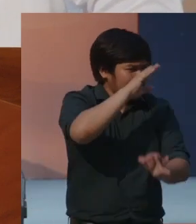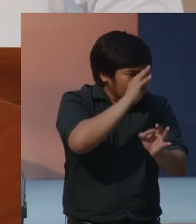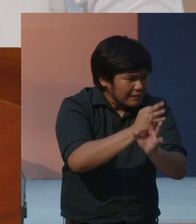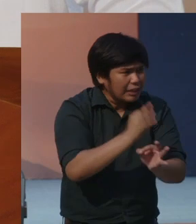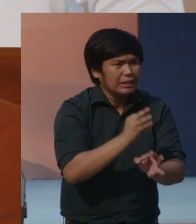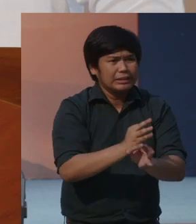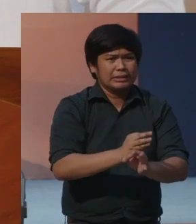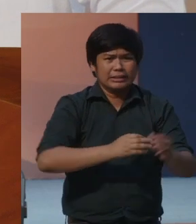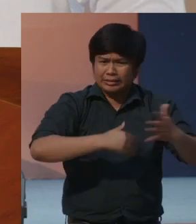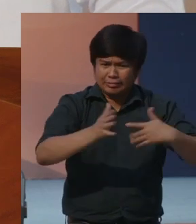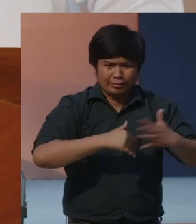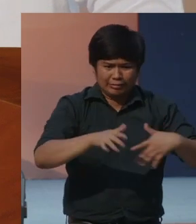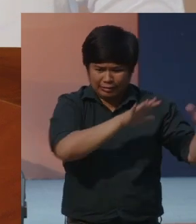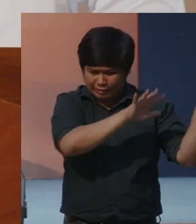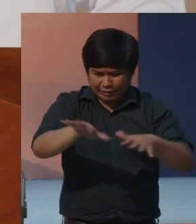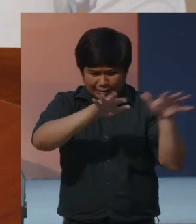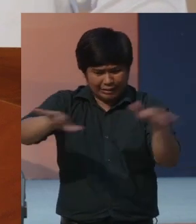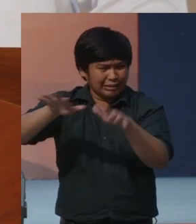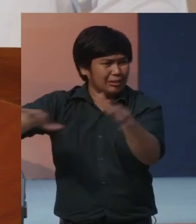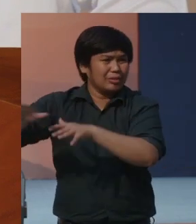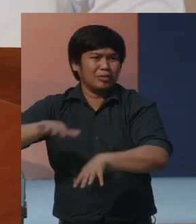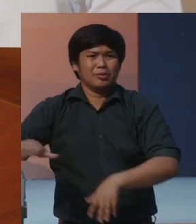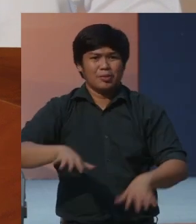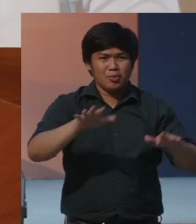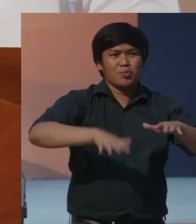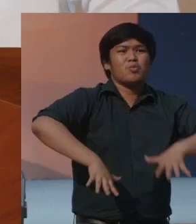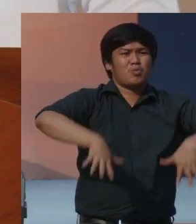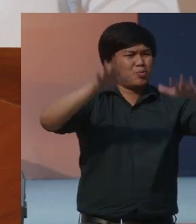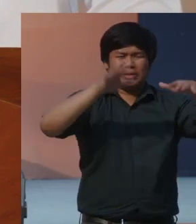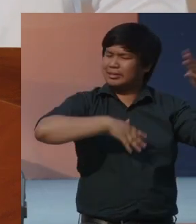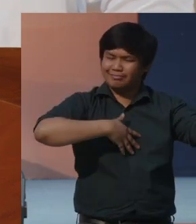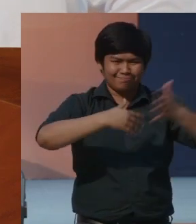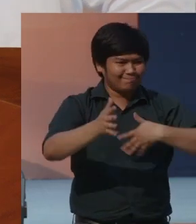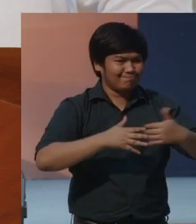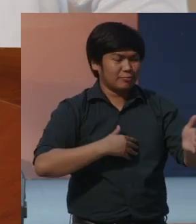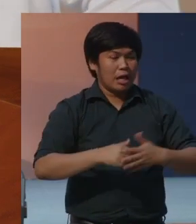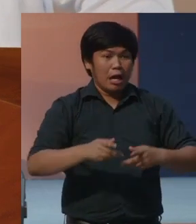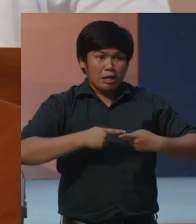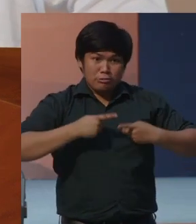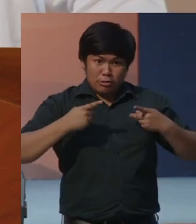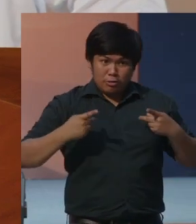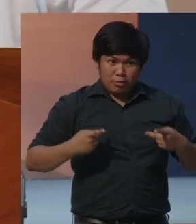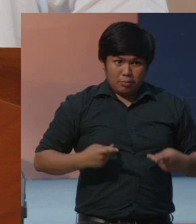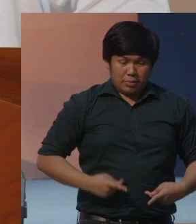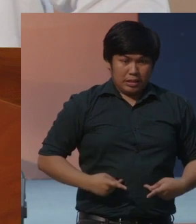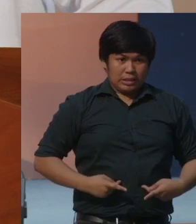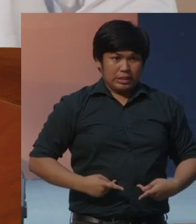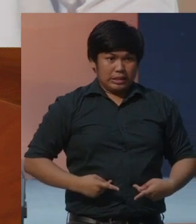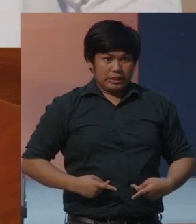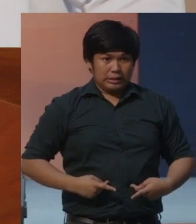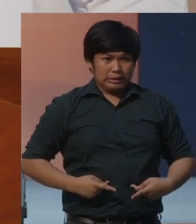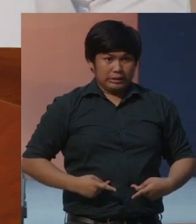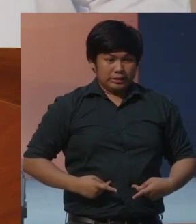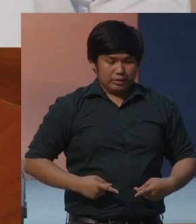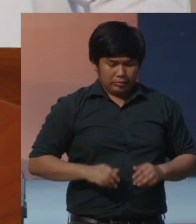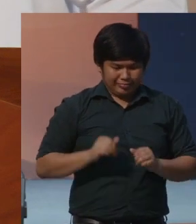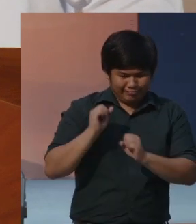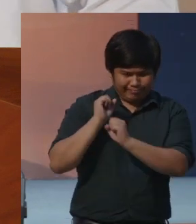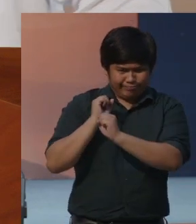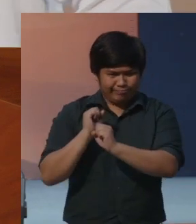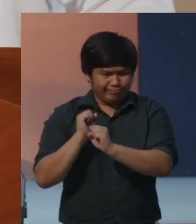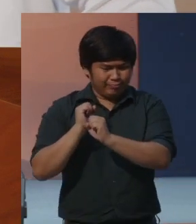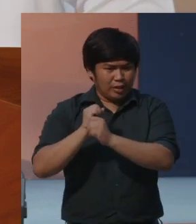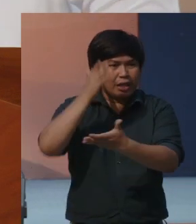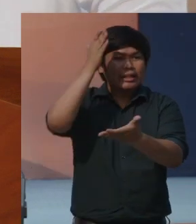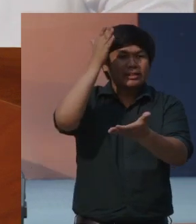13. Ang pagdapo ng inyong paa ng mga pari, doon ko pahihintuin ang tubig. Alam niyo,